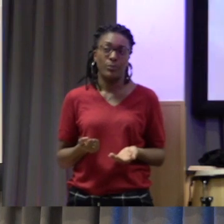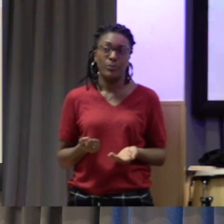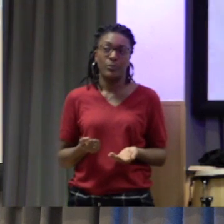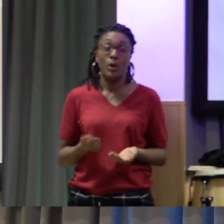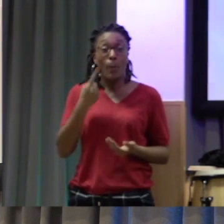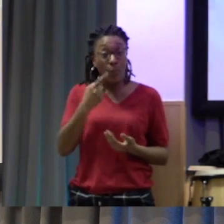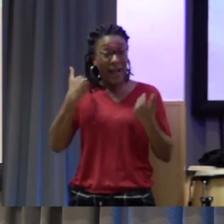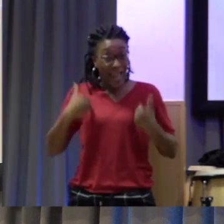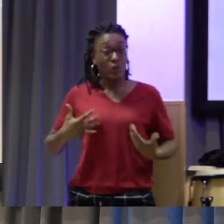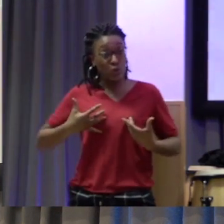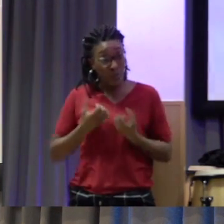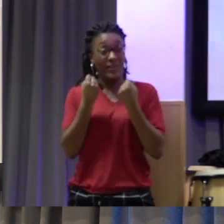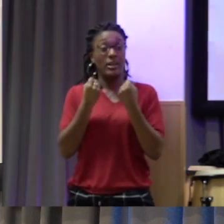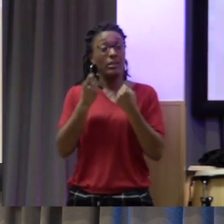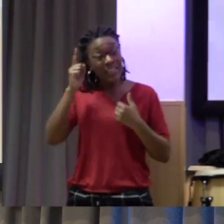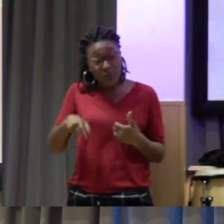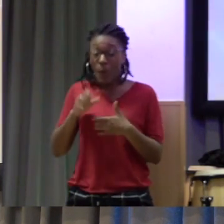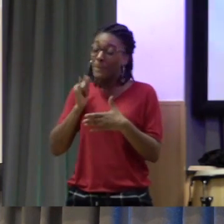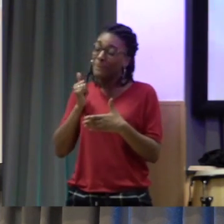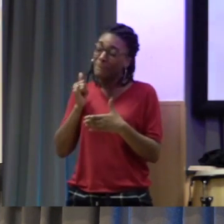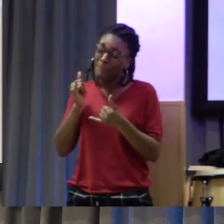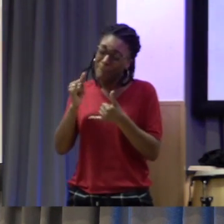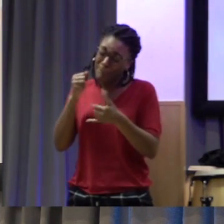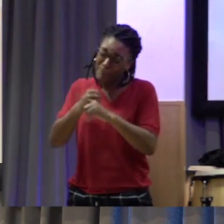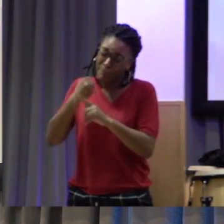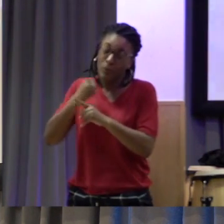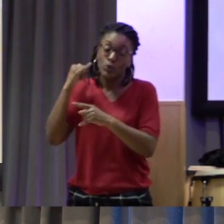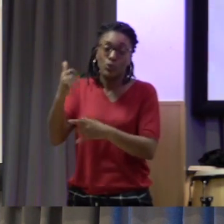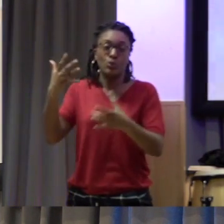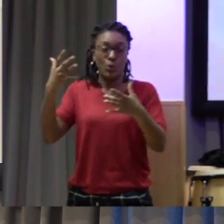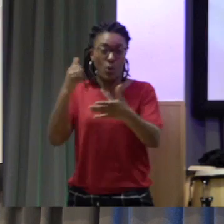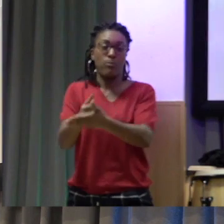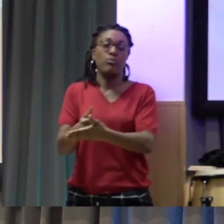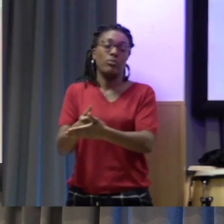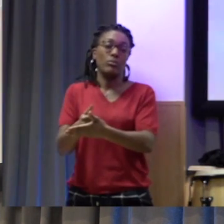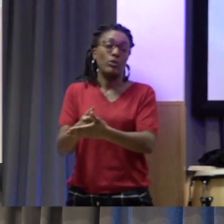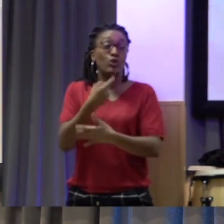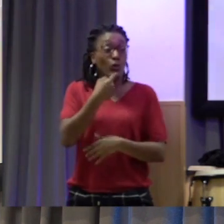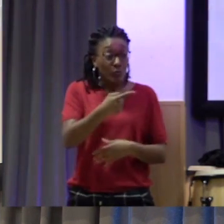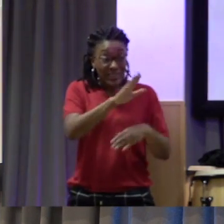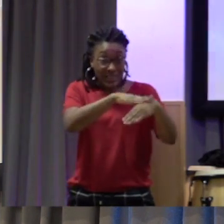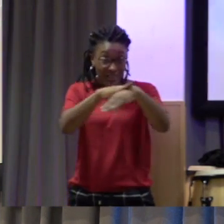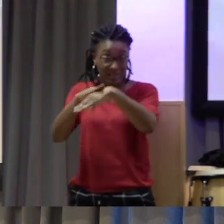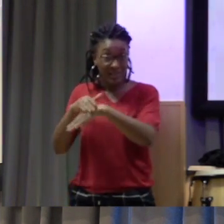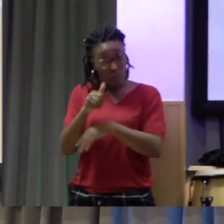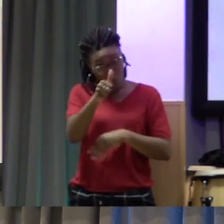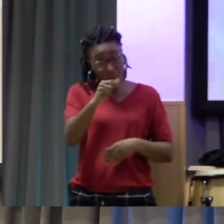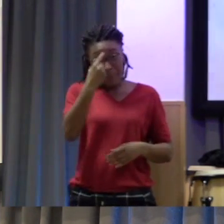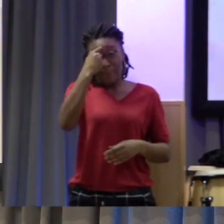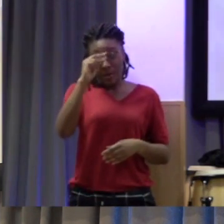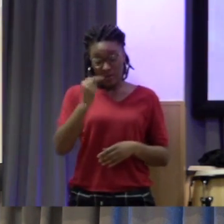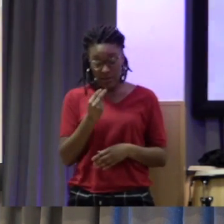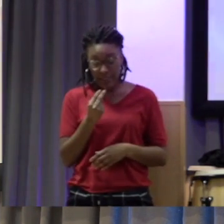Pour être sauvé, il faut persévérer. Et je donne à chacun de vous ce mot qu'il mette en lui-même pour dire qu'est-ce que je